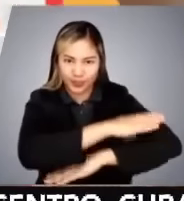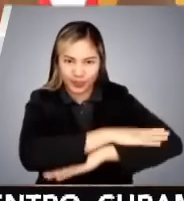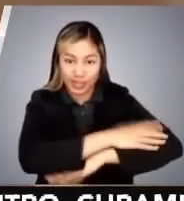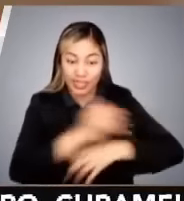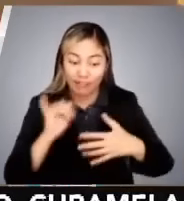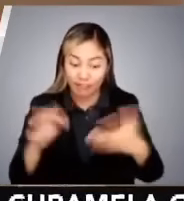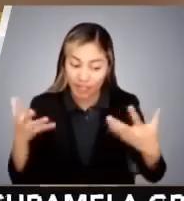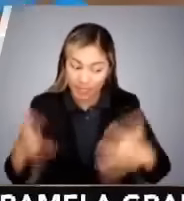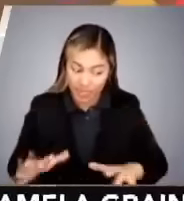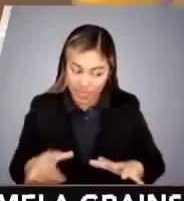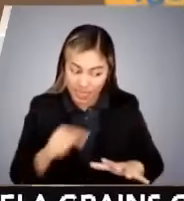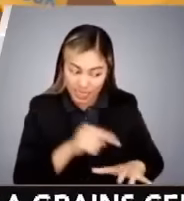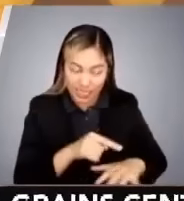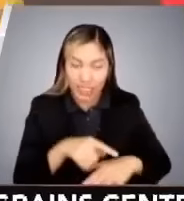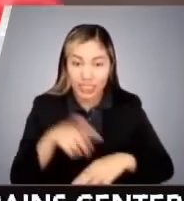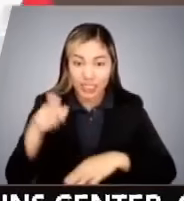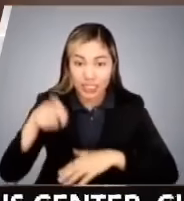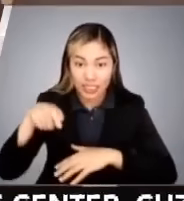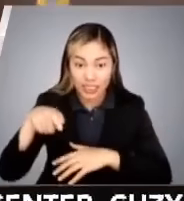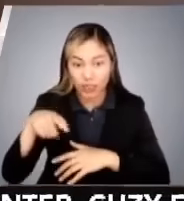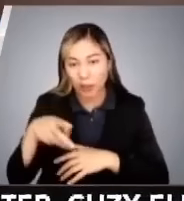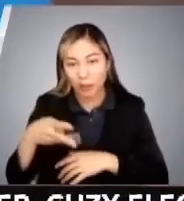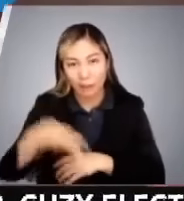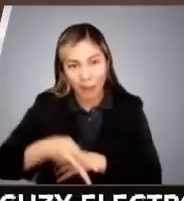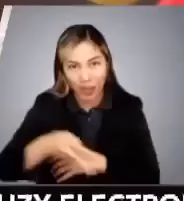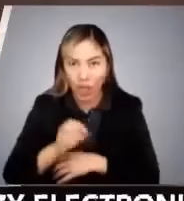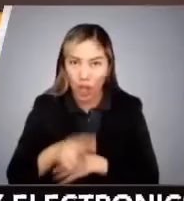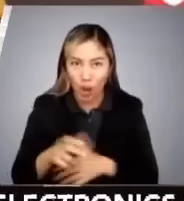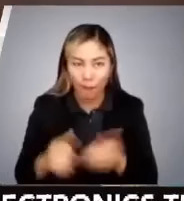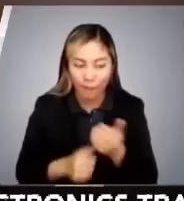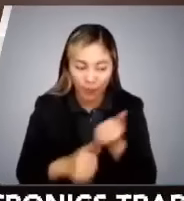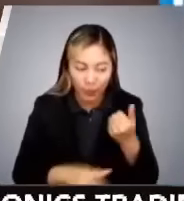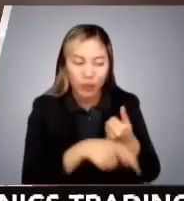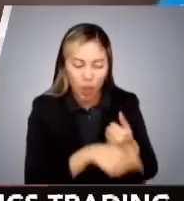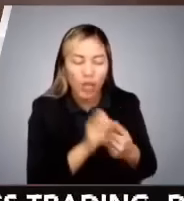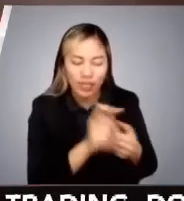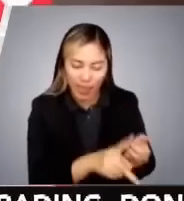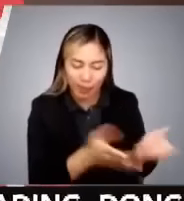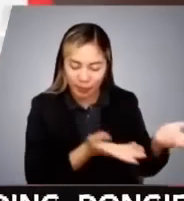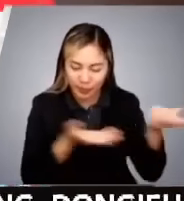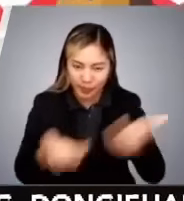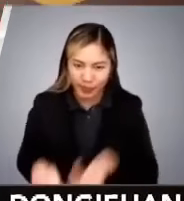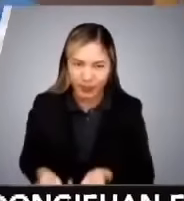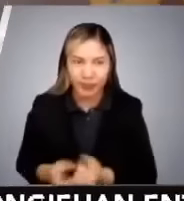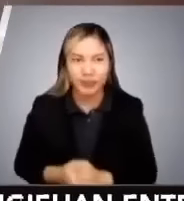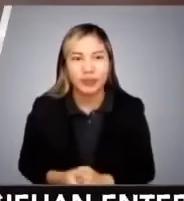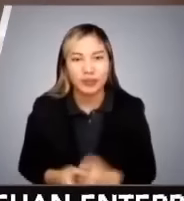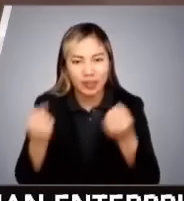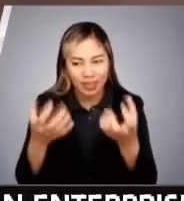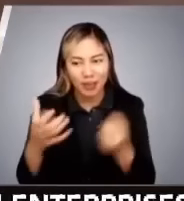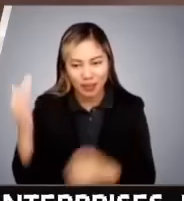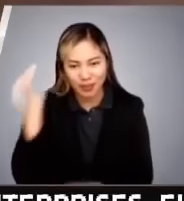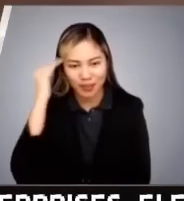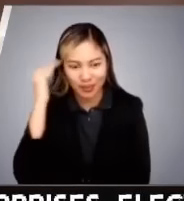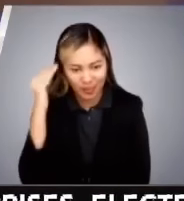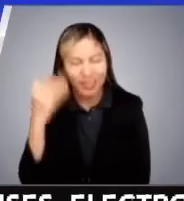ito para sa call of nature. Sa 1 million views na online, itila maraming nakarelate. Dahil dyan, Yuki, ikaw